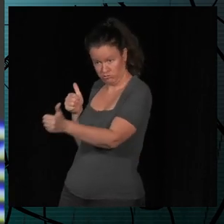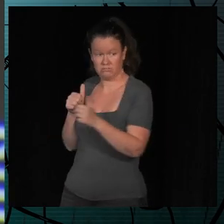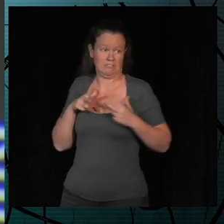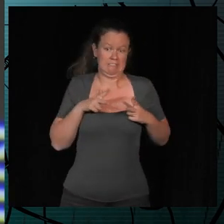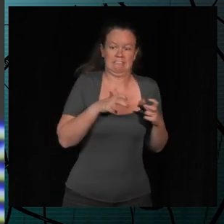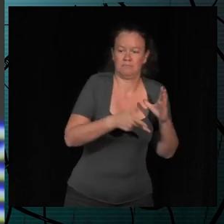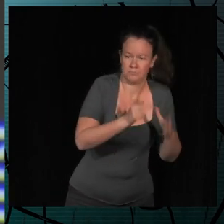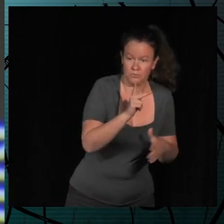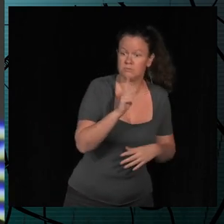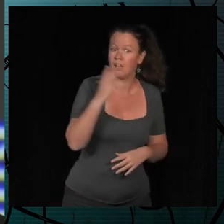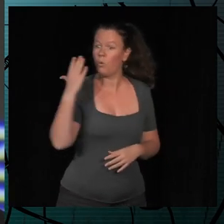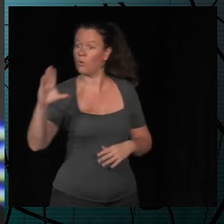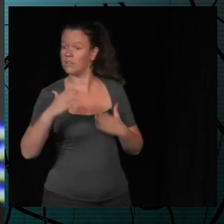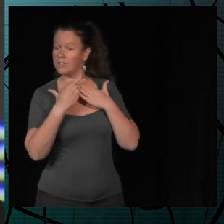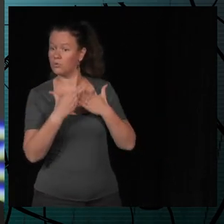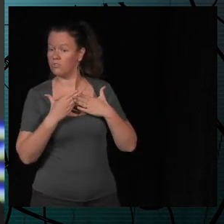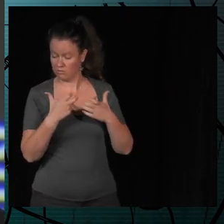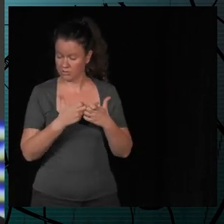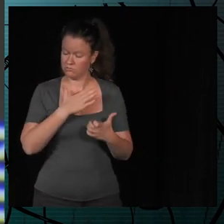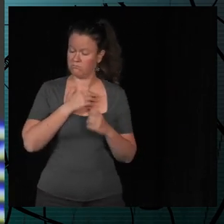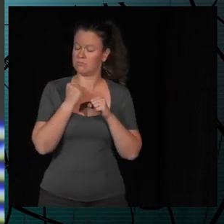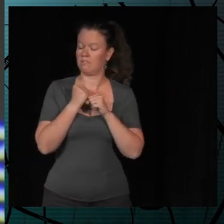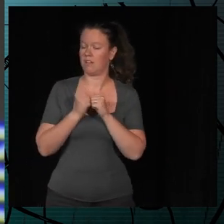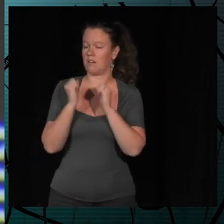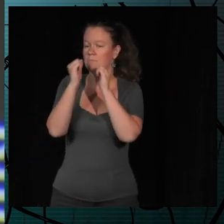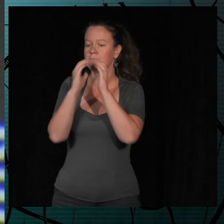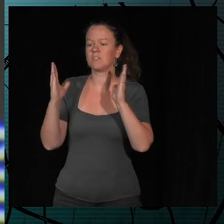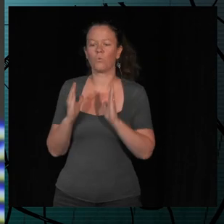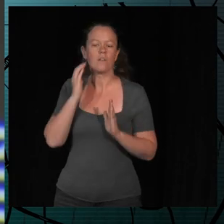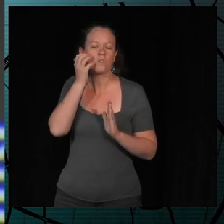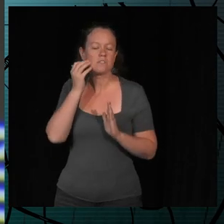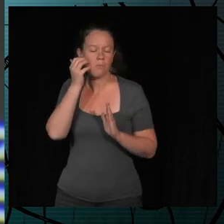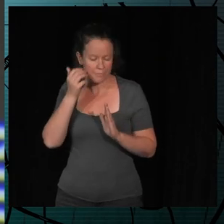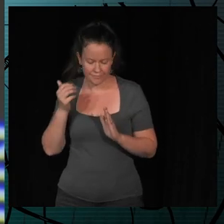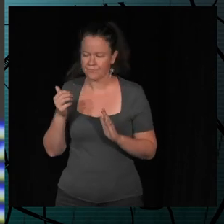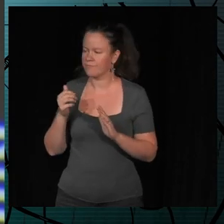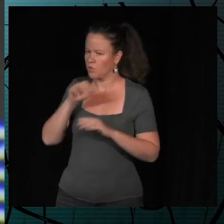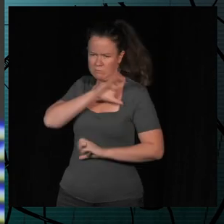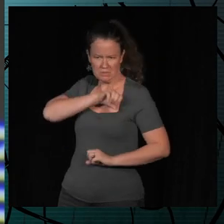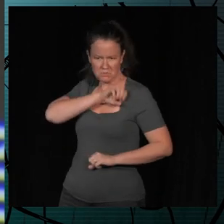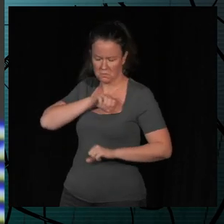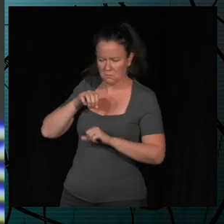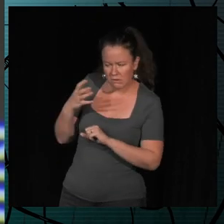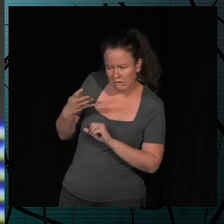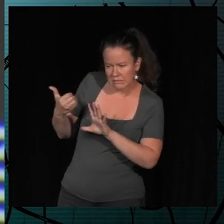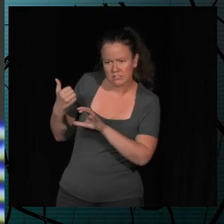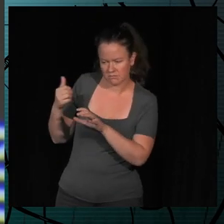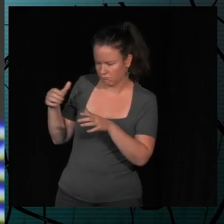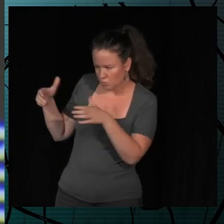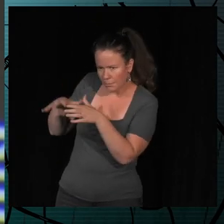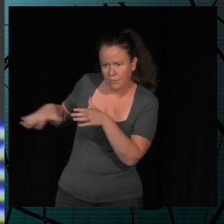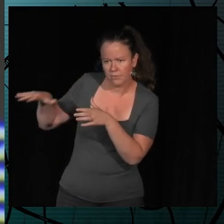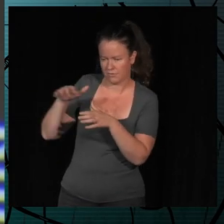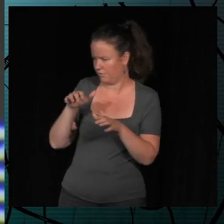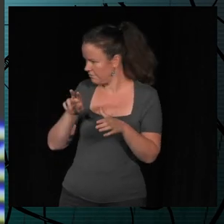montré quand je travaillis à la maison des ados on en a eu qu sur 6 comme ça dans un groupe de d'échange d'autres travaux ont montré que